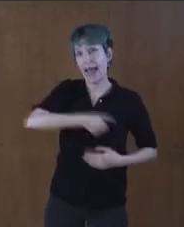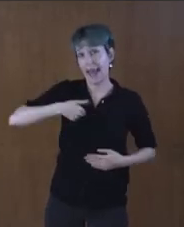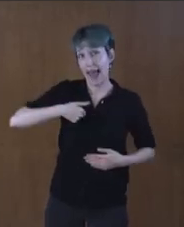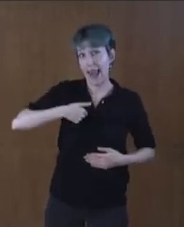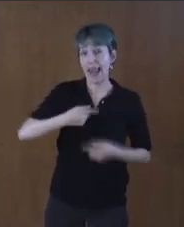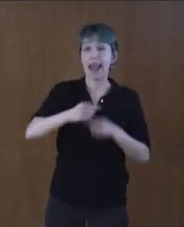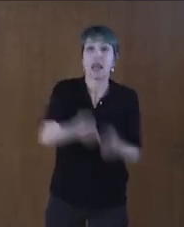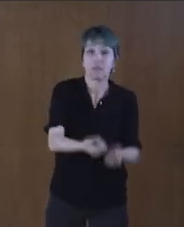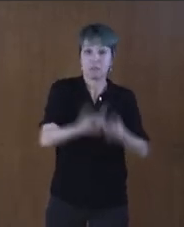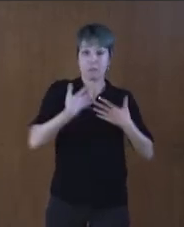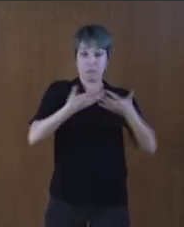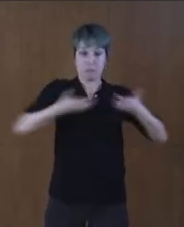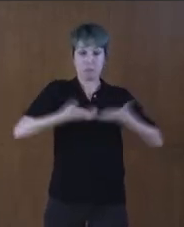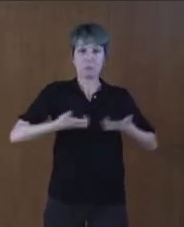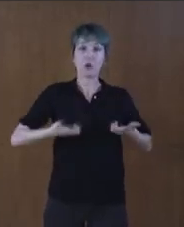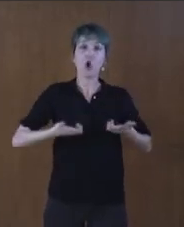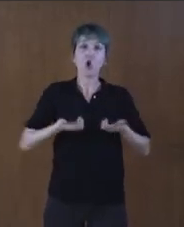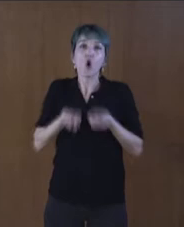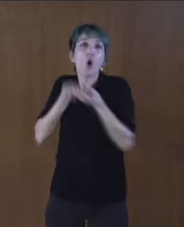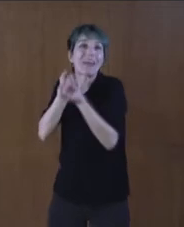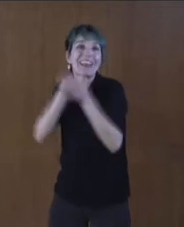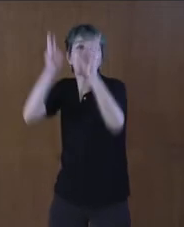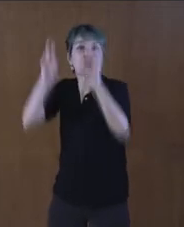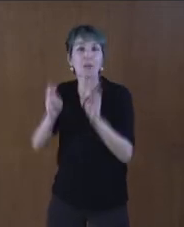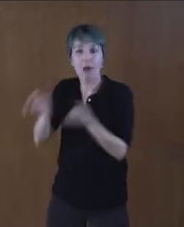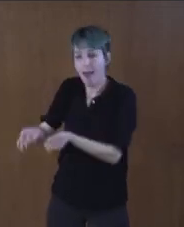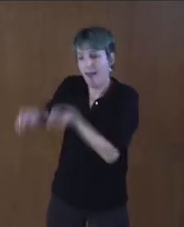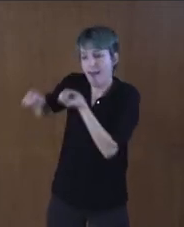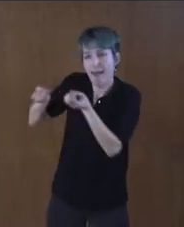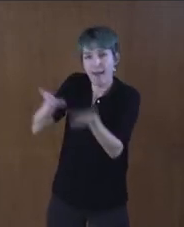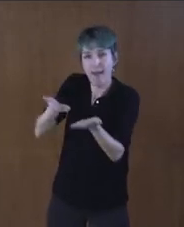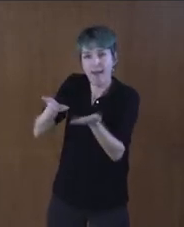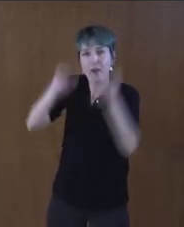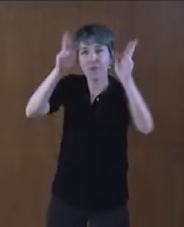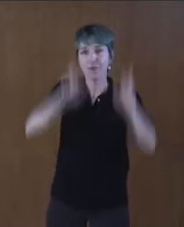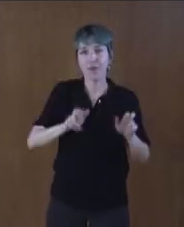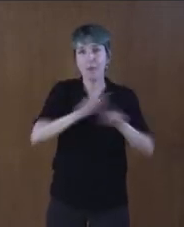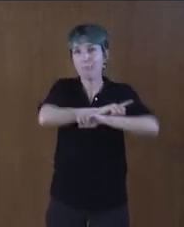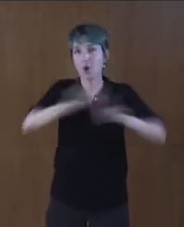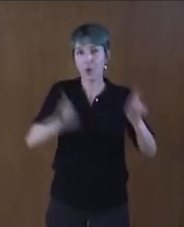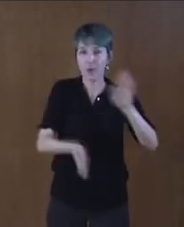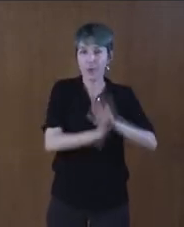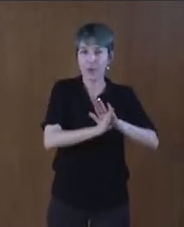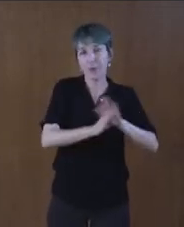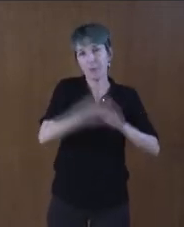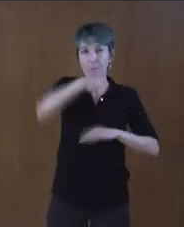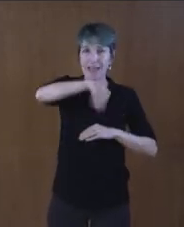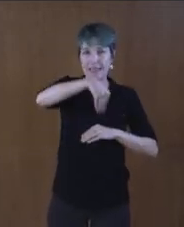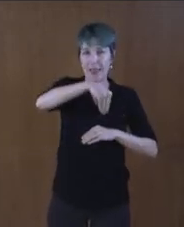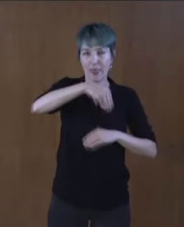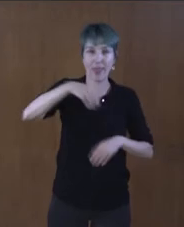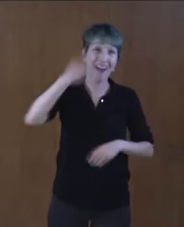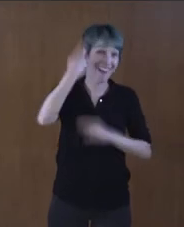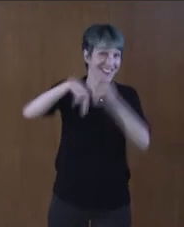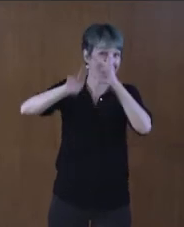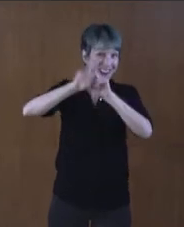una comunicació que vaig fer arran de la inhabilitació del president de la Generalitat, on